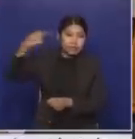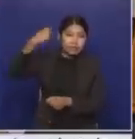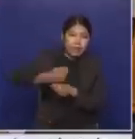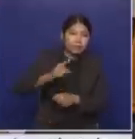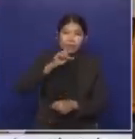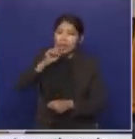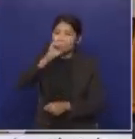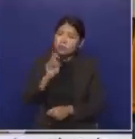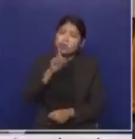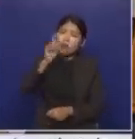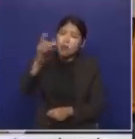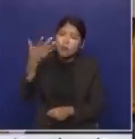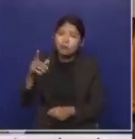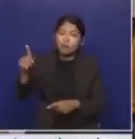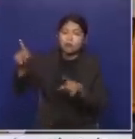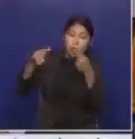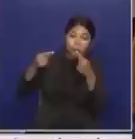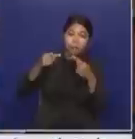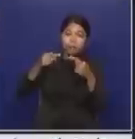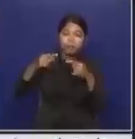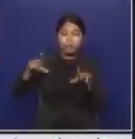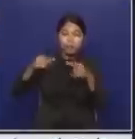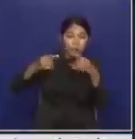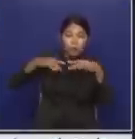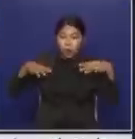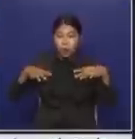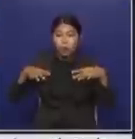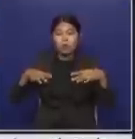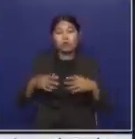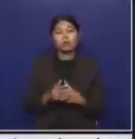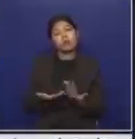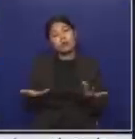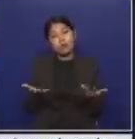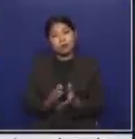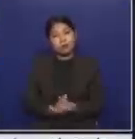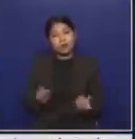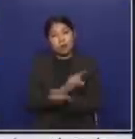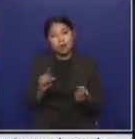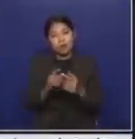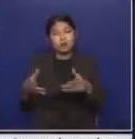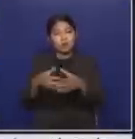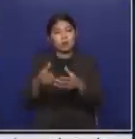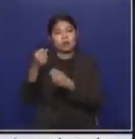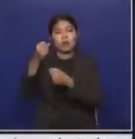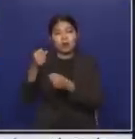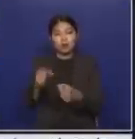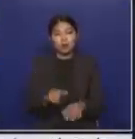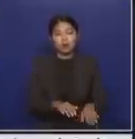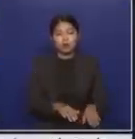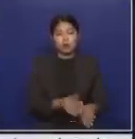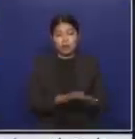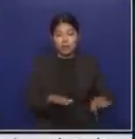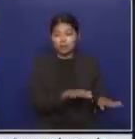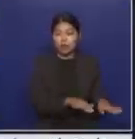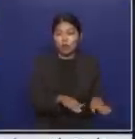ห้ามถามห้ามสงสัยตอบไม่ตรงก็ไม่ได้สังคมที่ผู้ชุมนุมเติบโตขึ้นมาผม